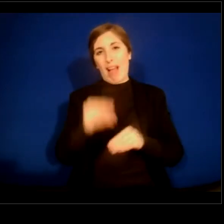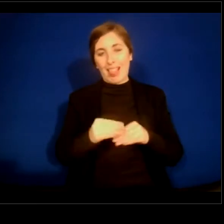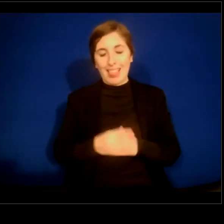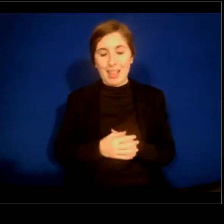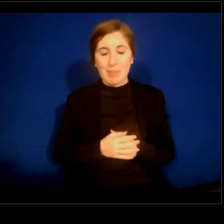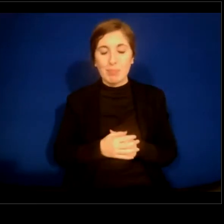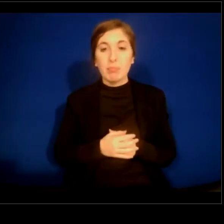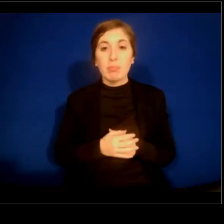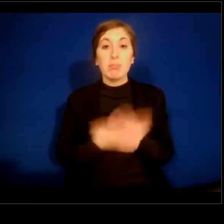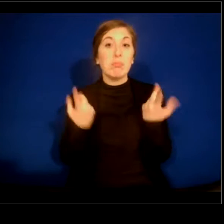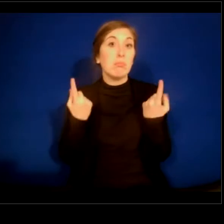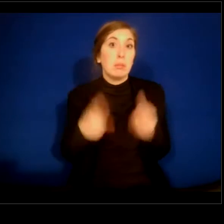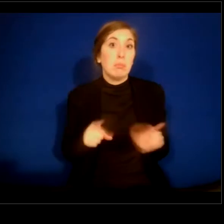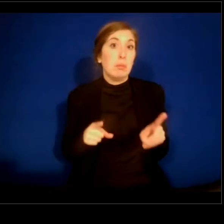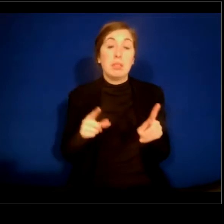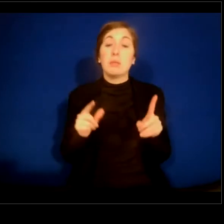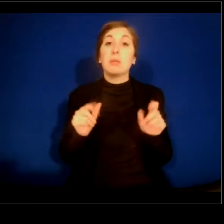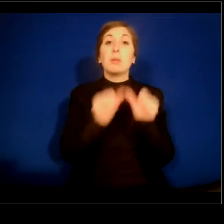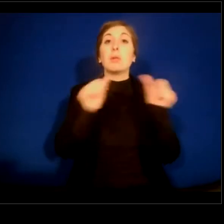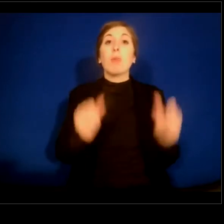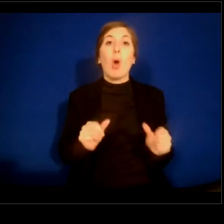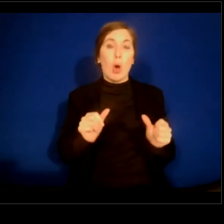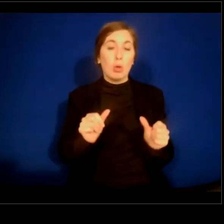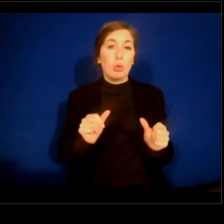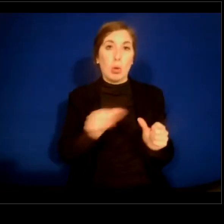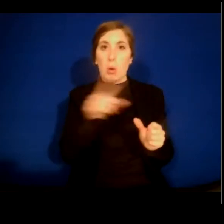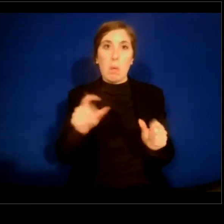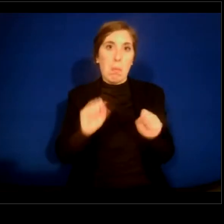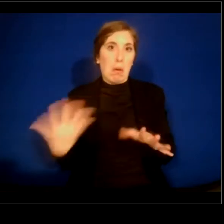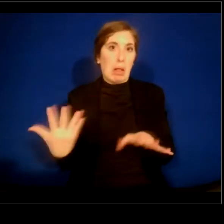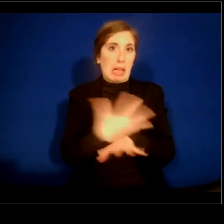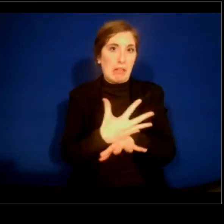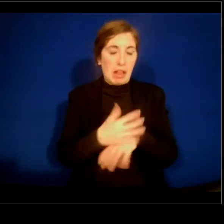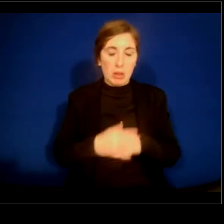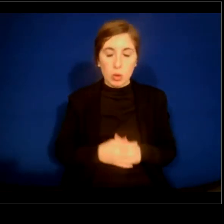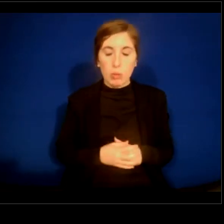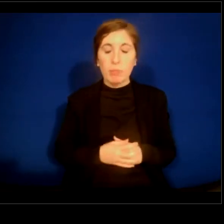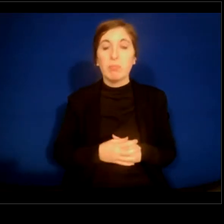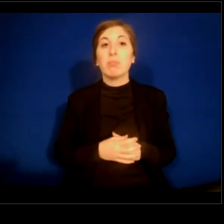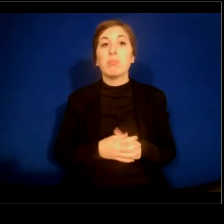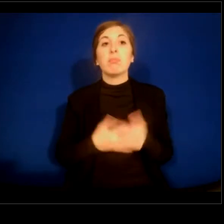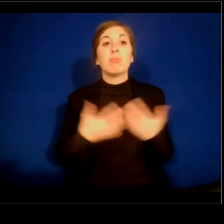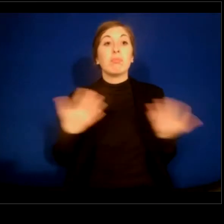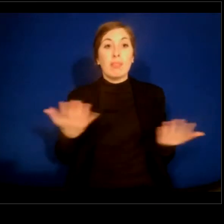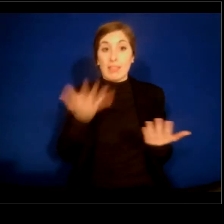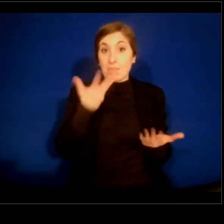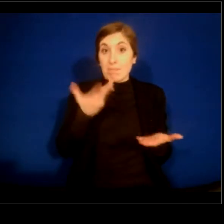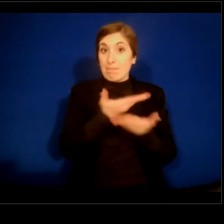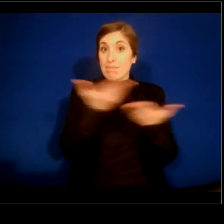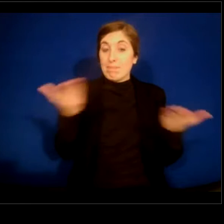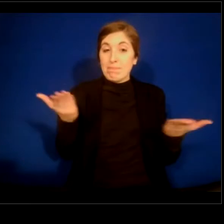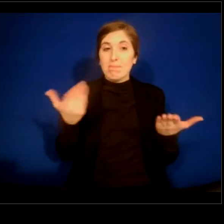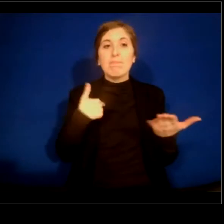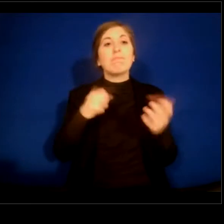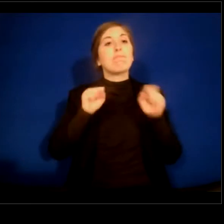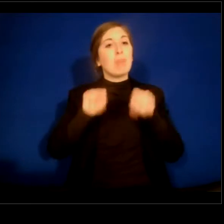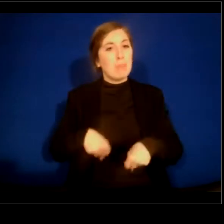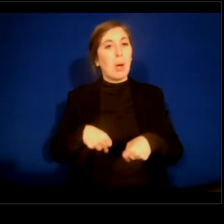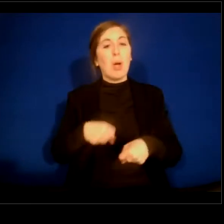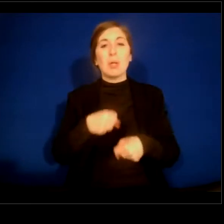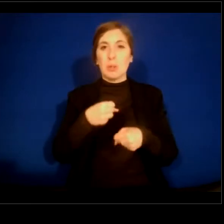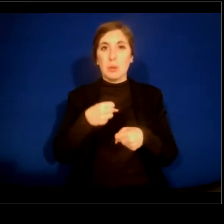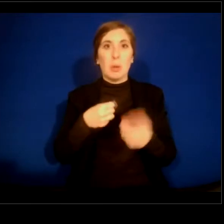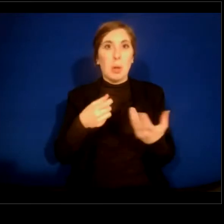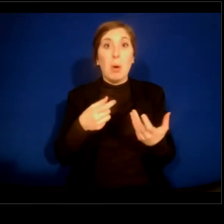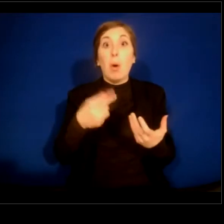E quindi questo è un modo per intervenire. Volendo, io posso anche dare proprio la voce, qualora qualcuno volesse fare una